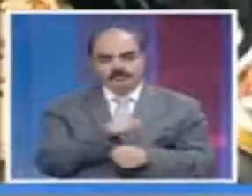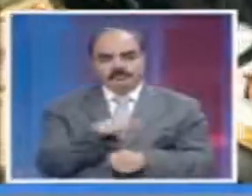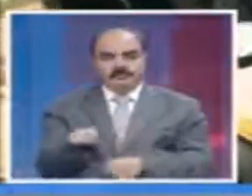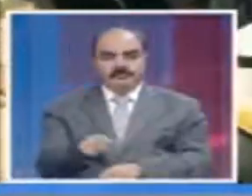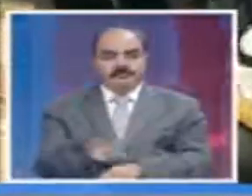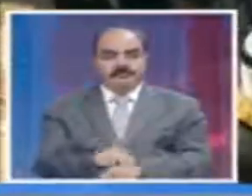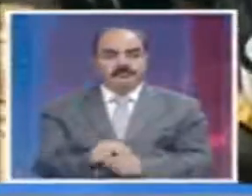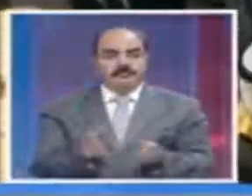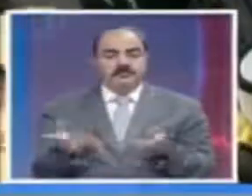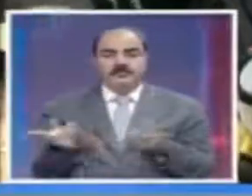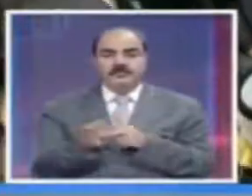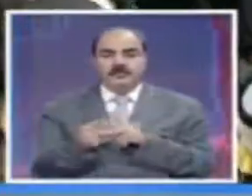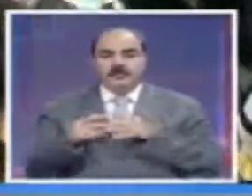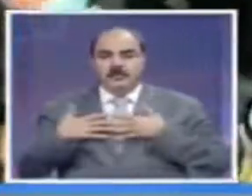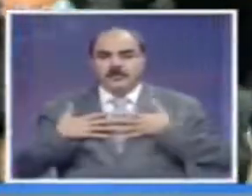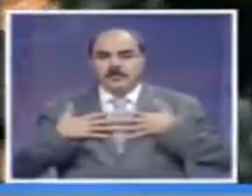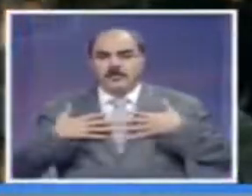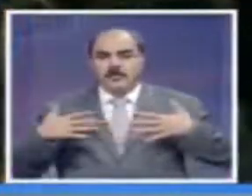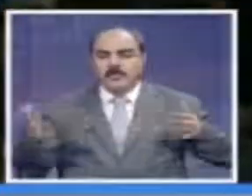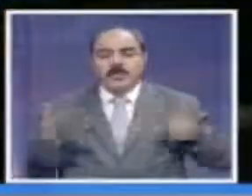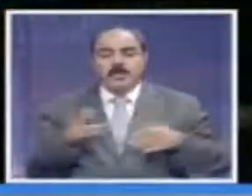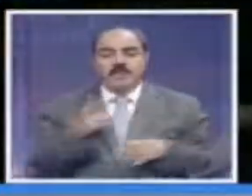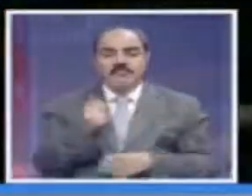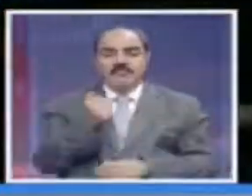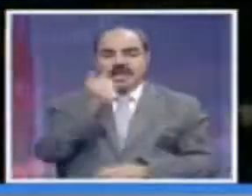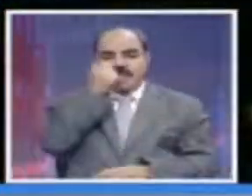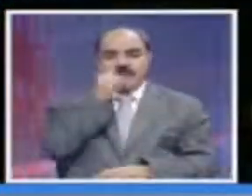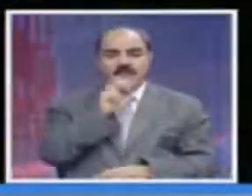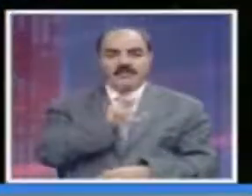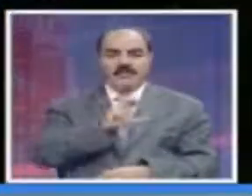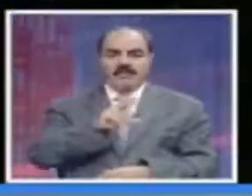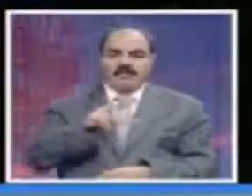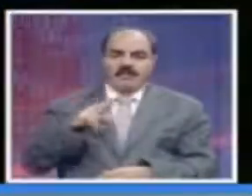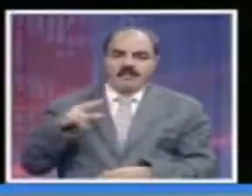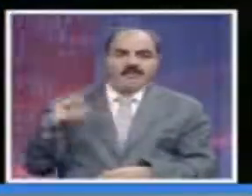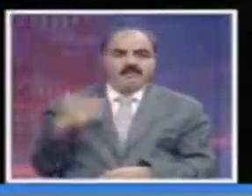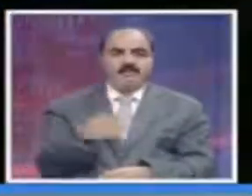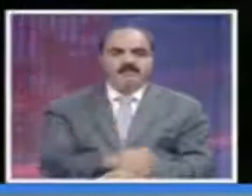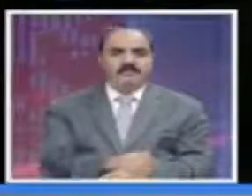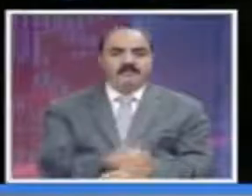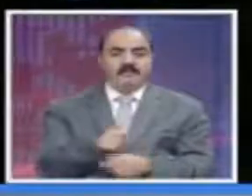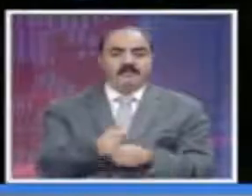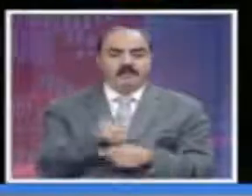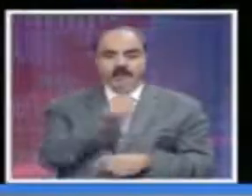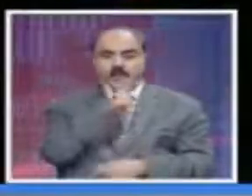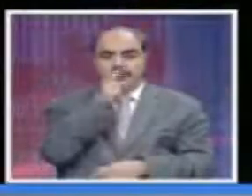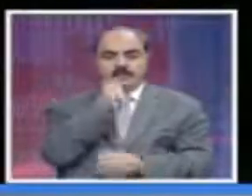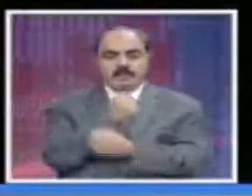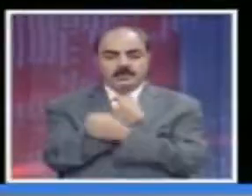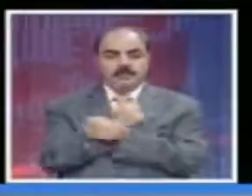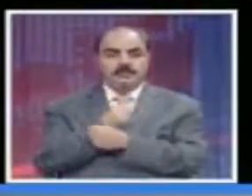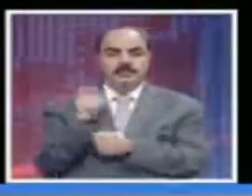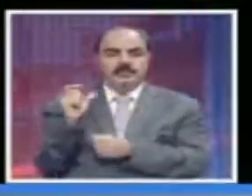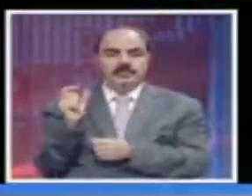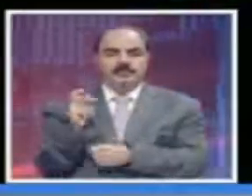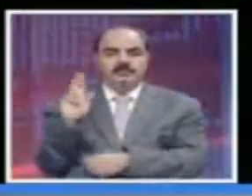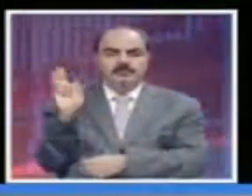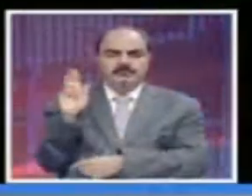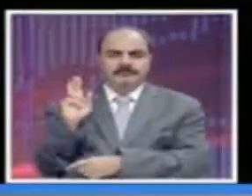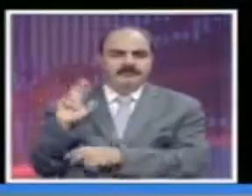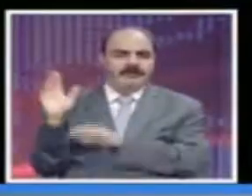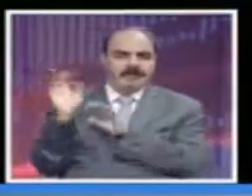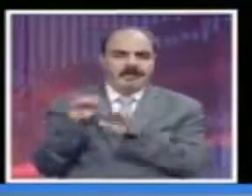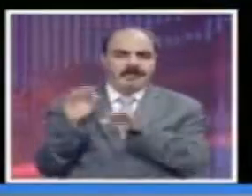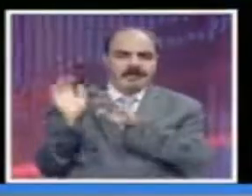ويتسع متحف شرم الشيخ لعرض أكثر من 20,000 قطعة أثرية متنوعة من الآثار الفرعونية والإسلامية والقبطية،